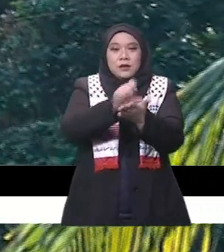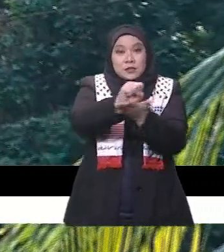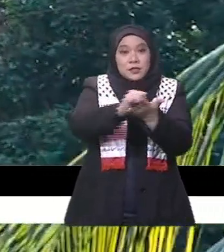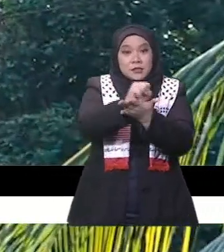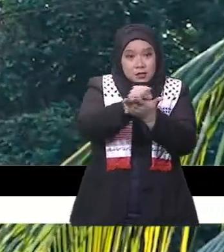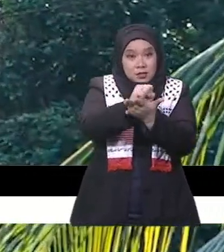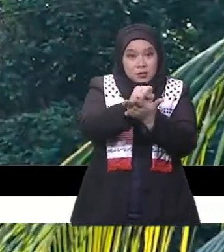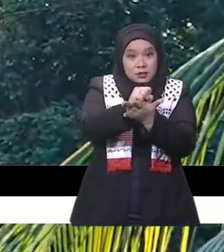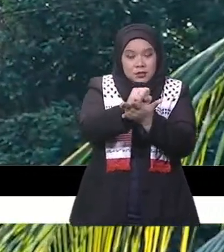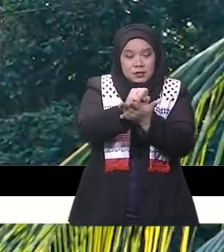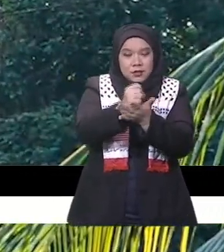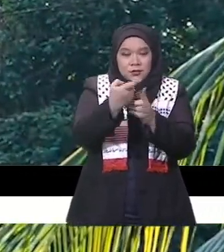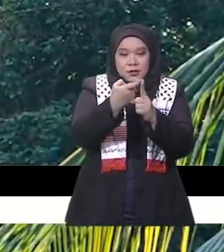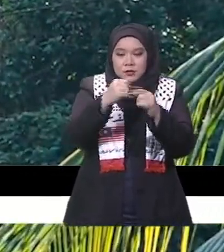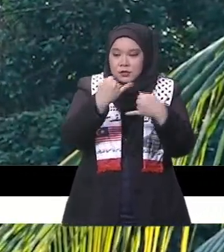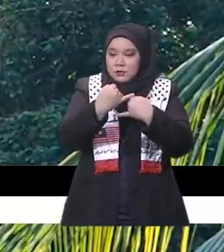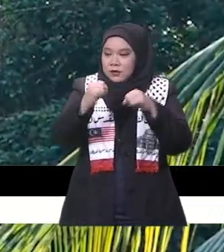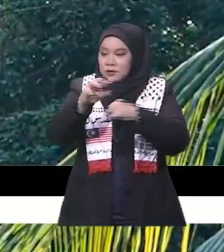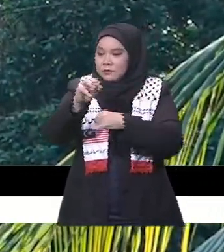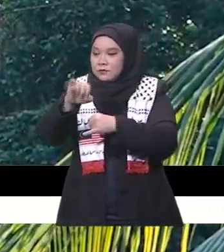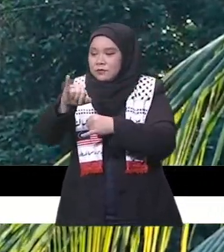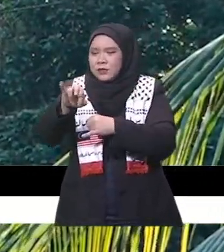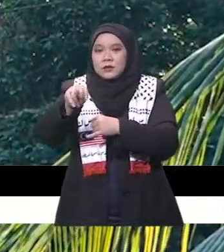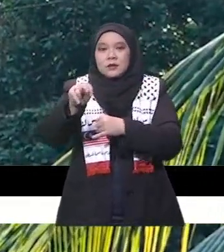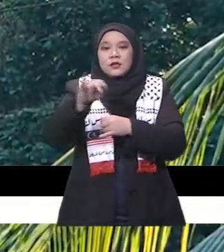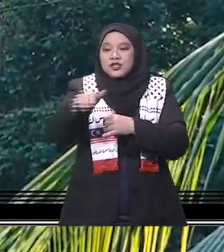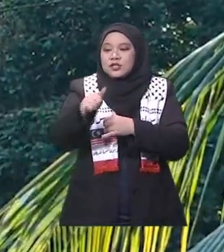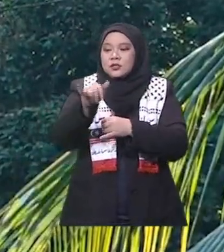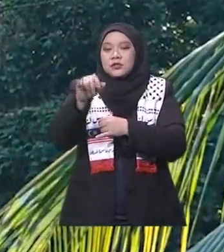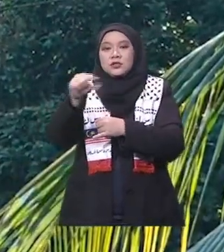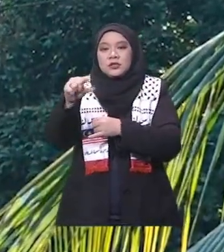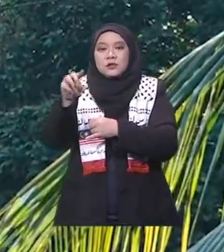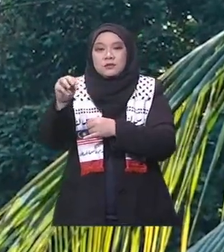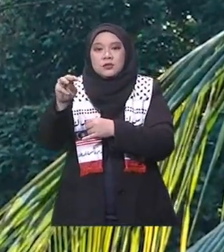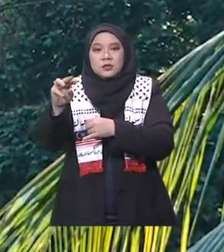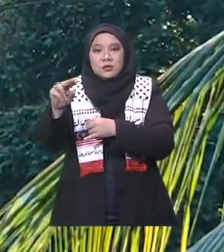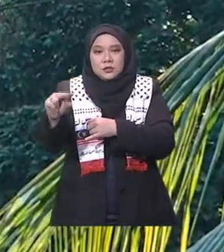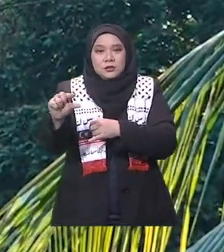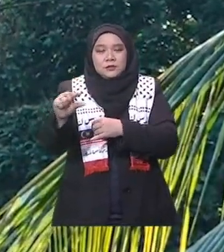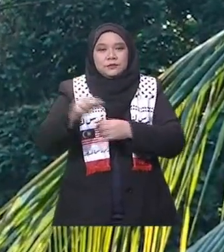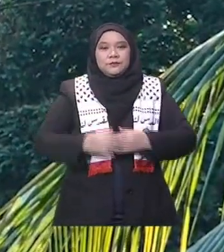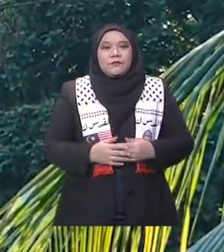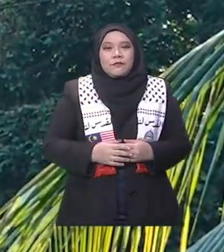dikeluarkan jabatan mineral dan geosins GMG Al